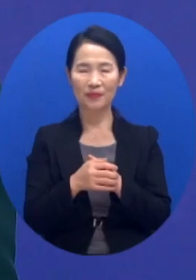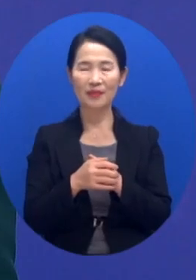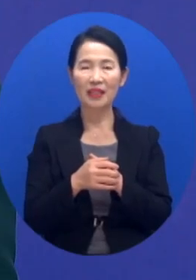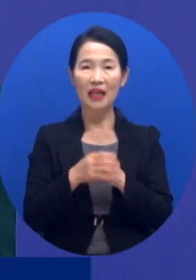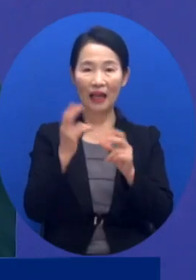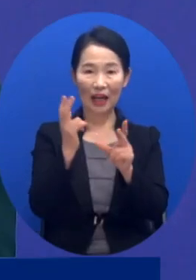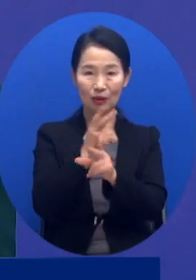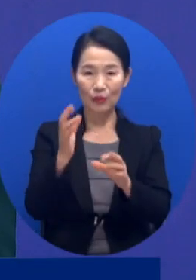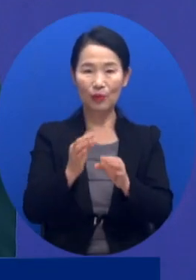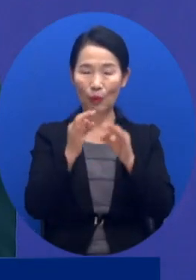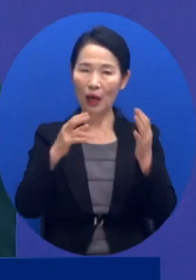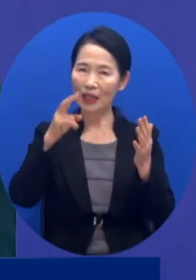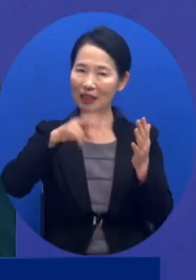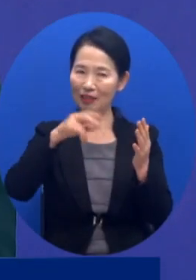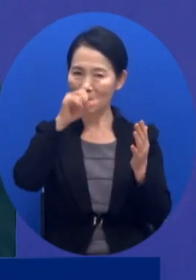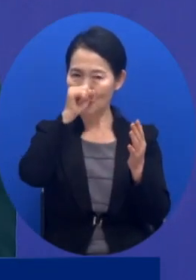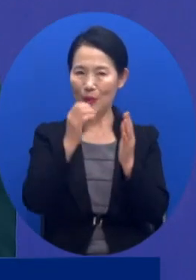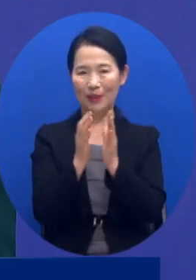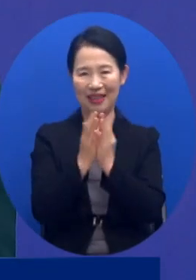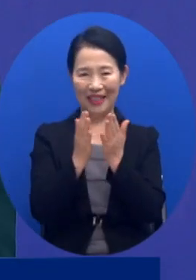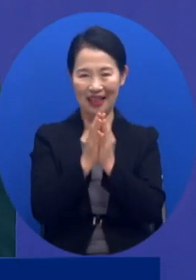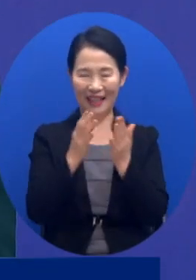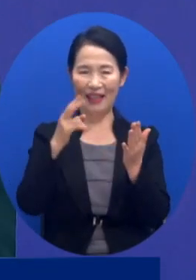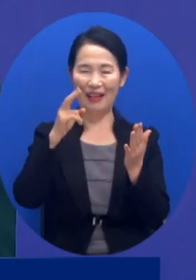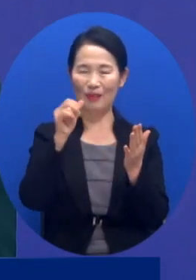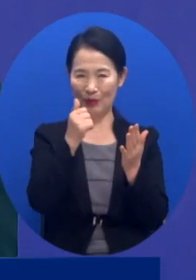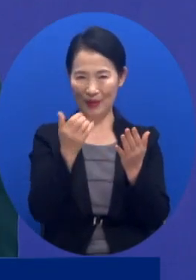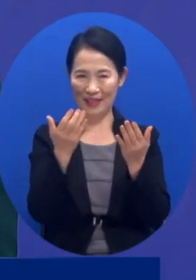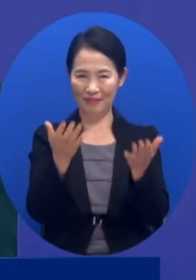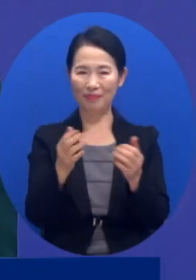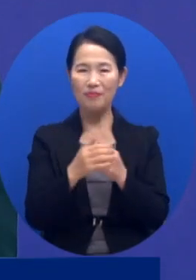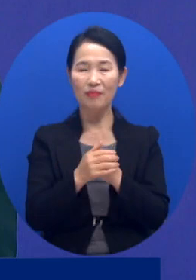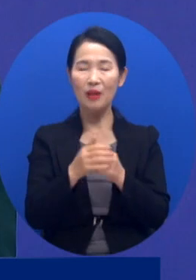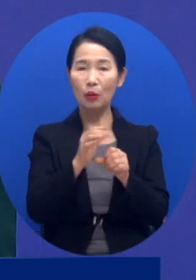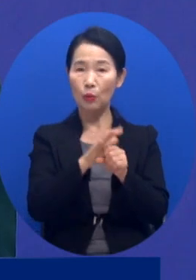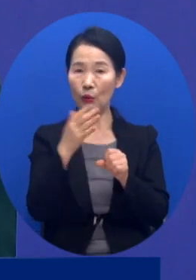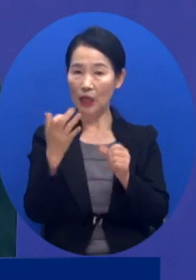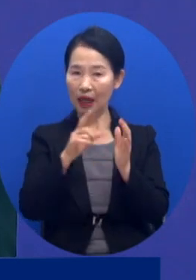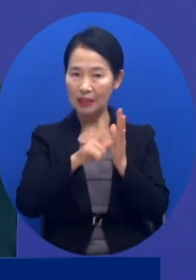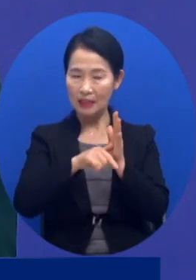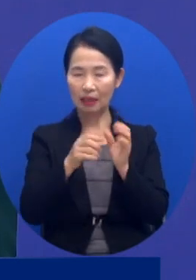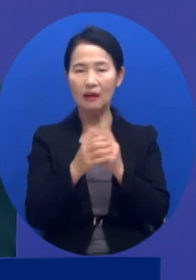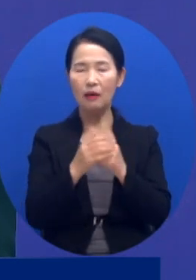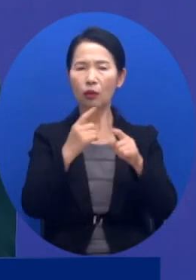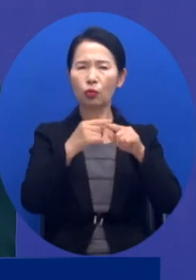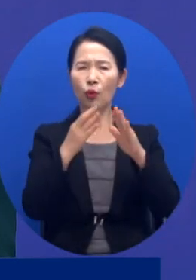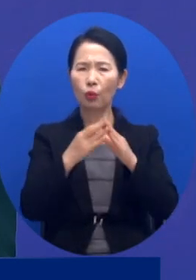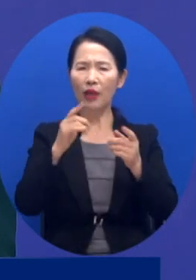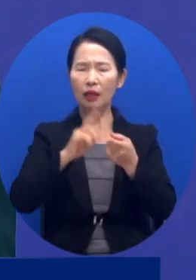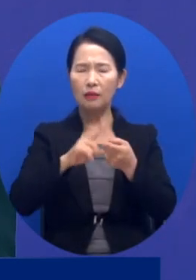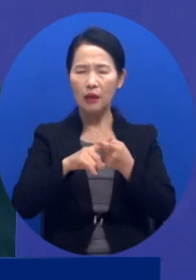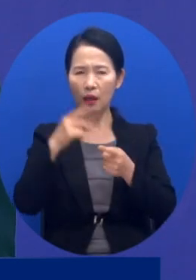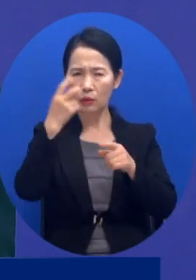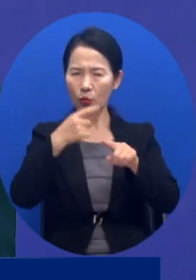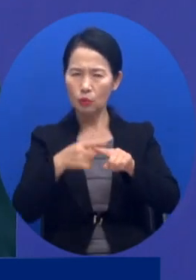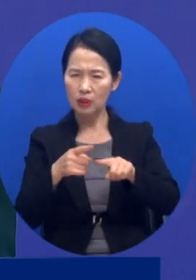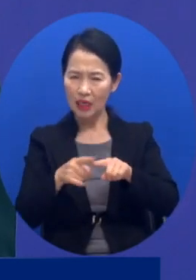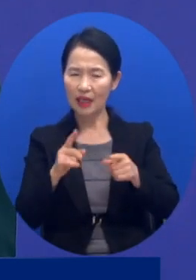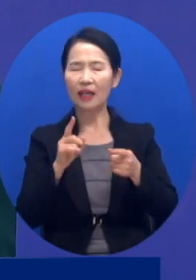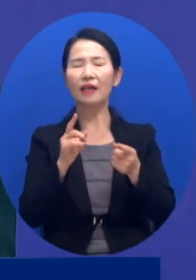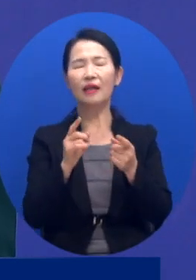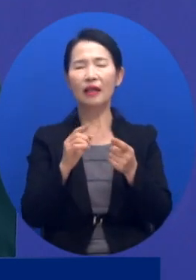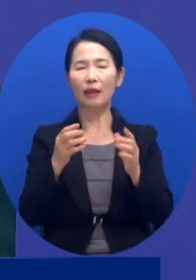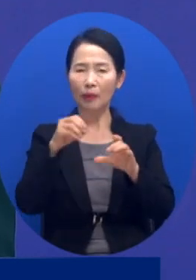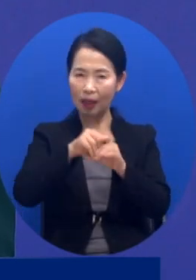한 주 동안 읽으면 좋을 만한 책들을 소개해드리는 시간입니다. 코로나19 시대 교회에 대한 통찰을 담은 신간과